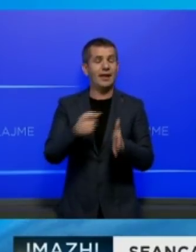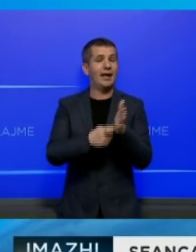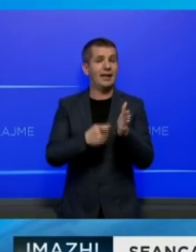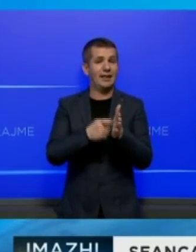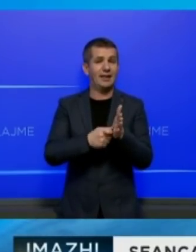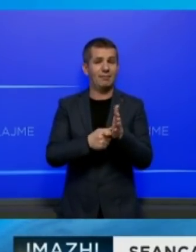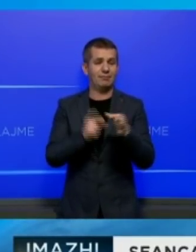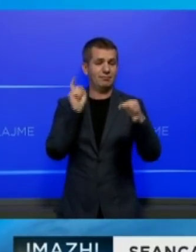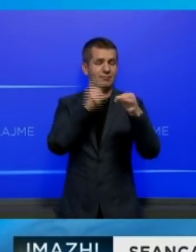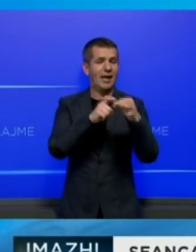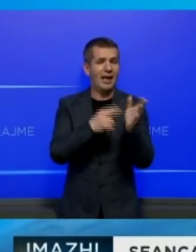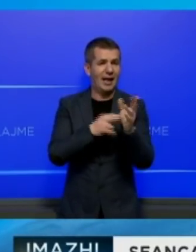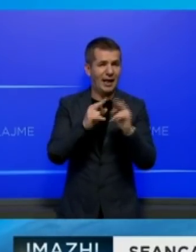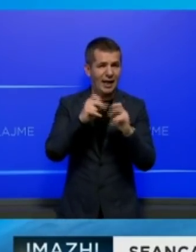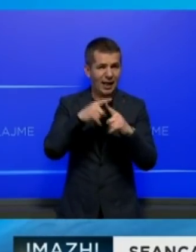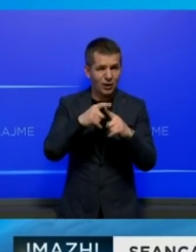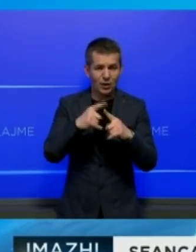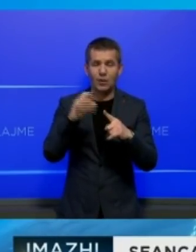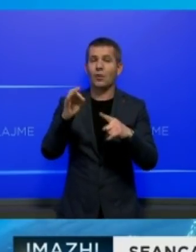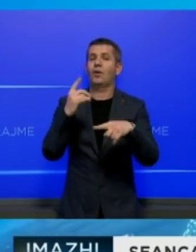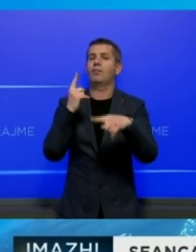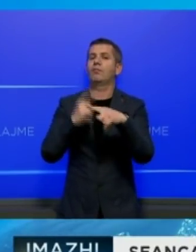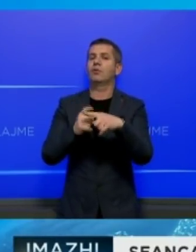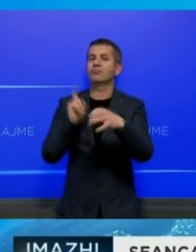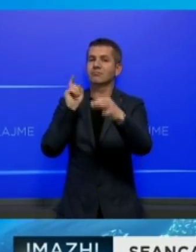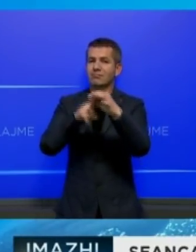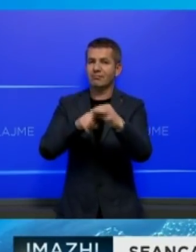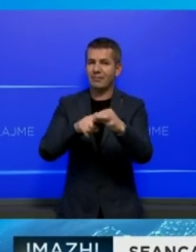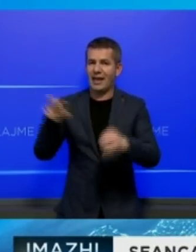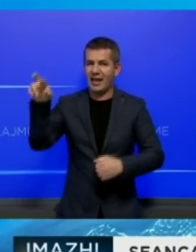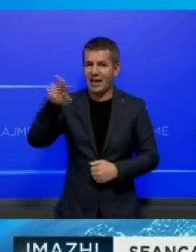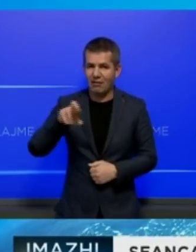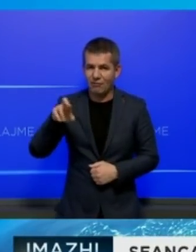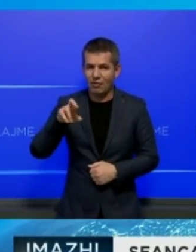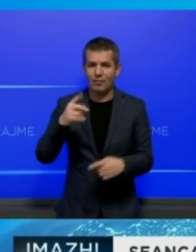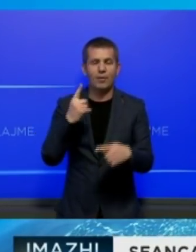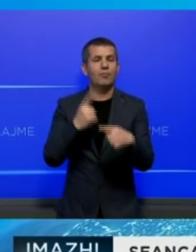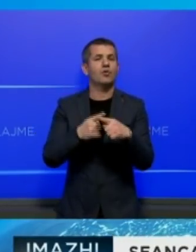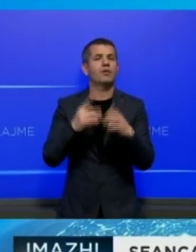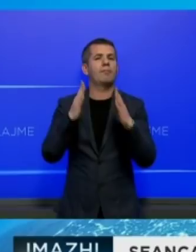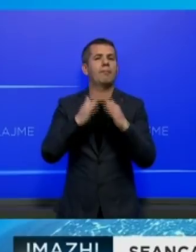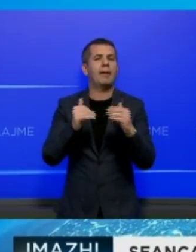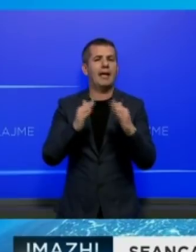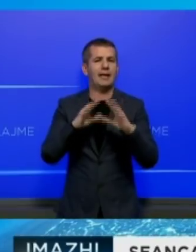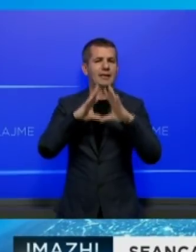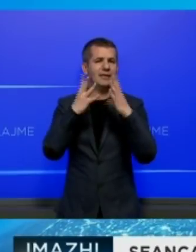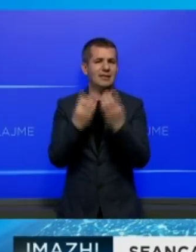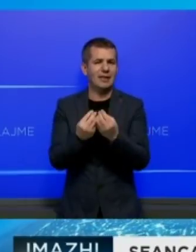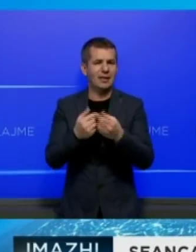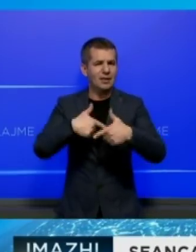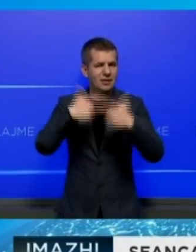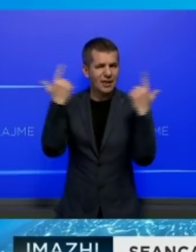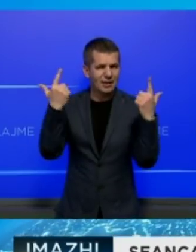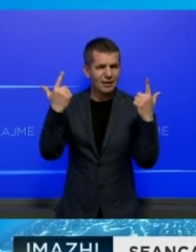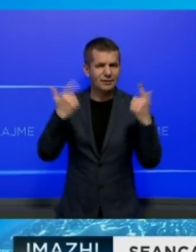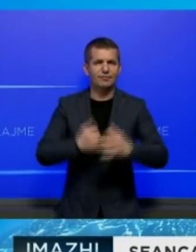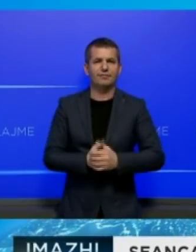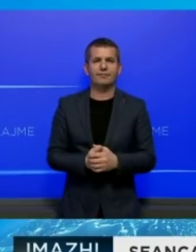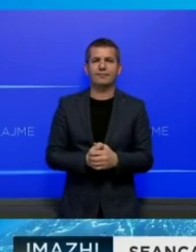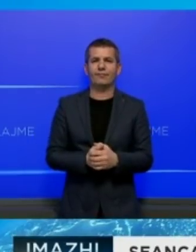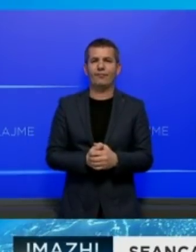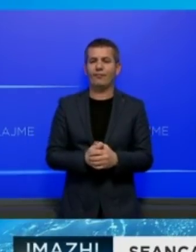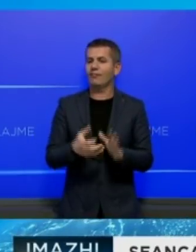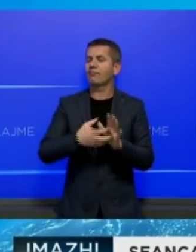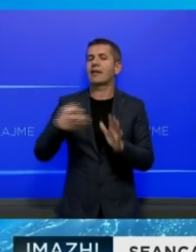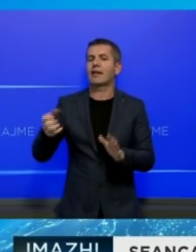NATO, integrimi në BE, i gjitha vendeve ballkanike me aspirata të qarta pa ambiguitet